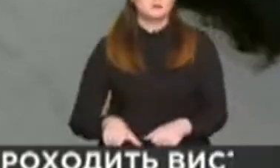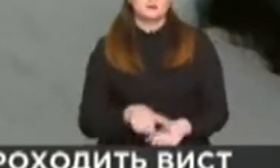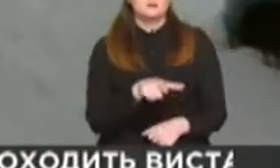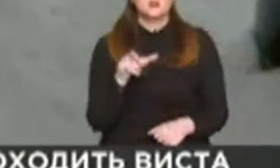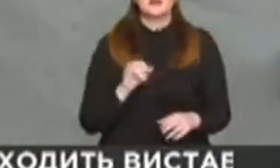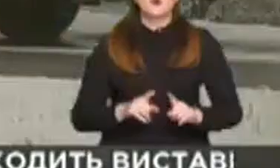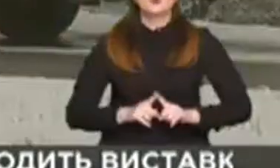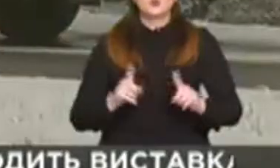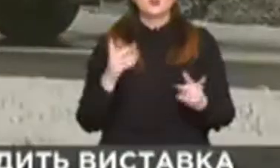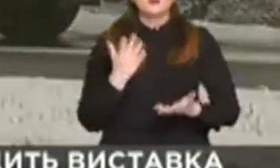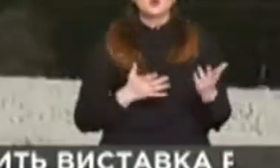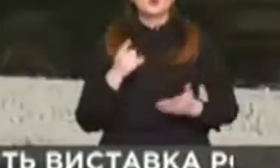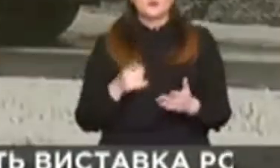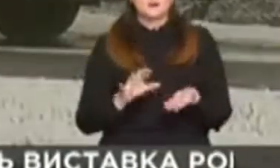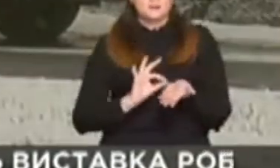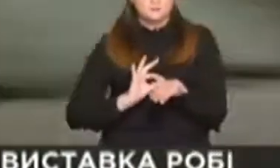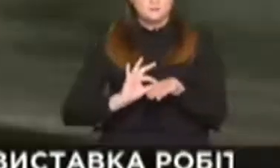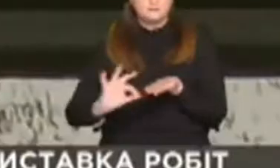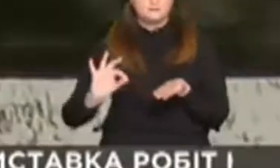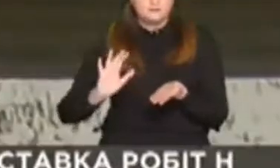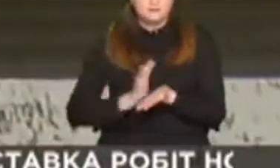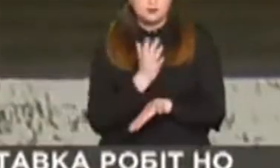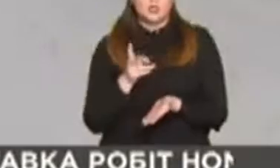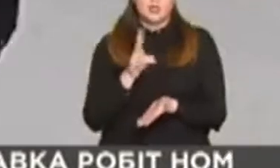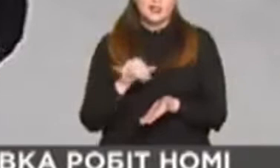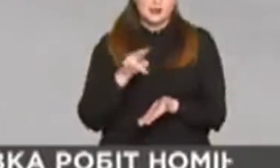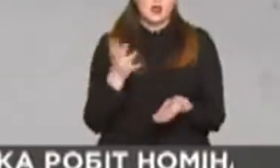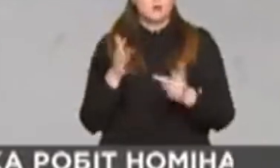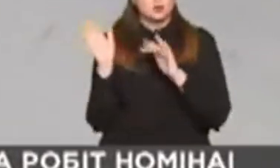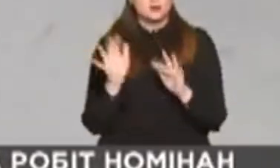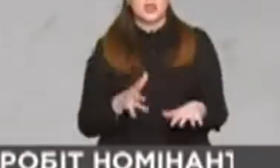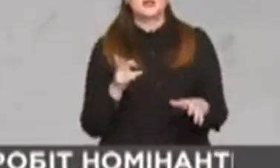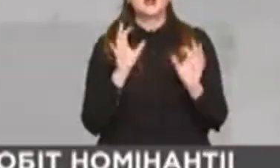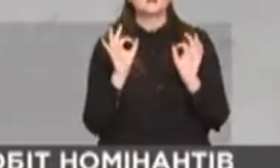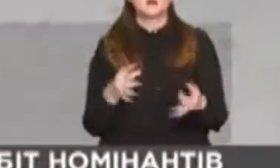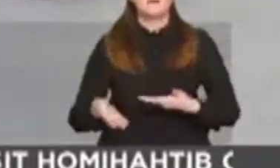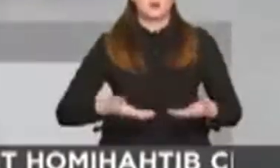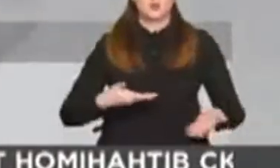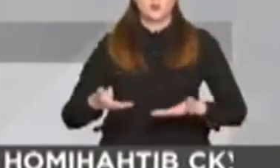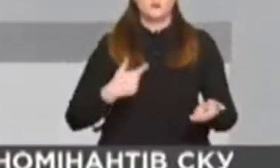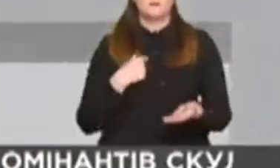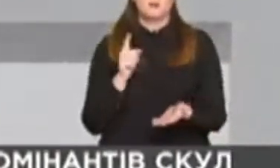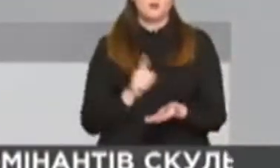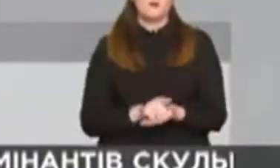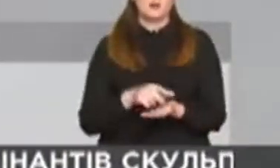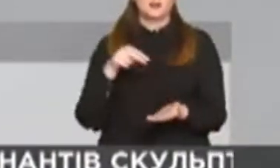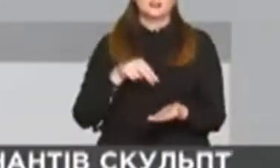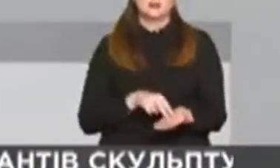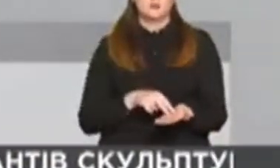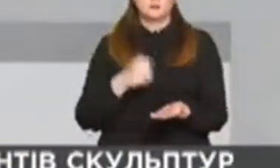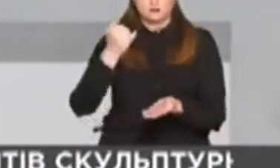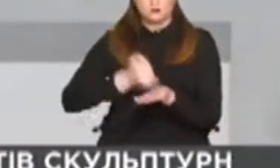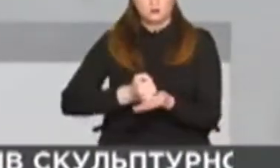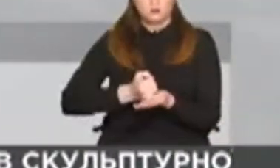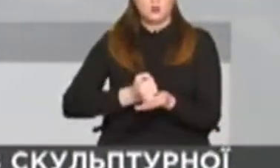І особливо, якщо вони вкриті кригою чи снігом. Як потрібно правильно йти? Ми повинні ставати повною